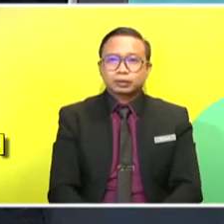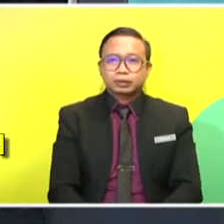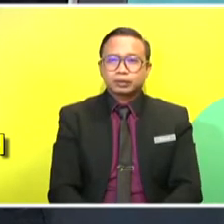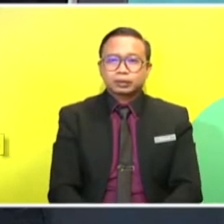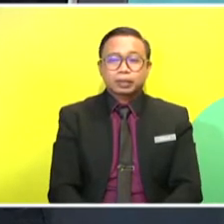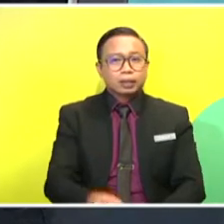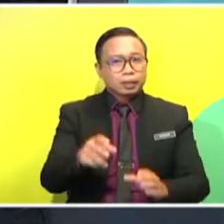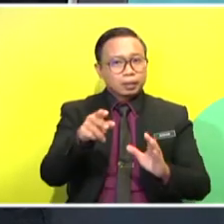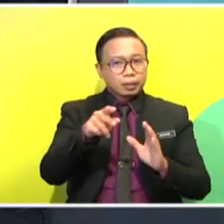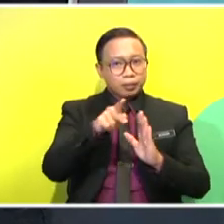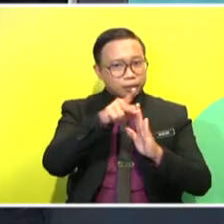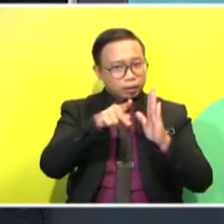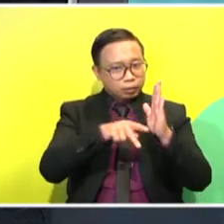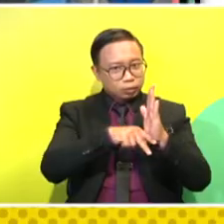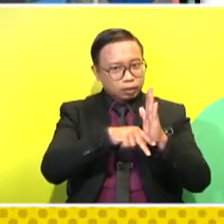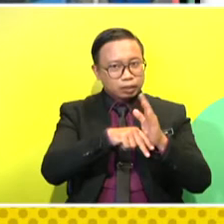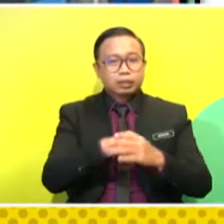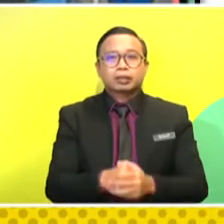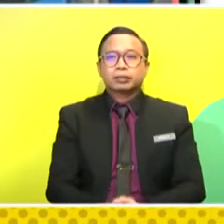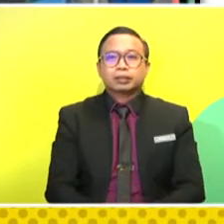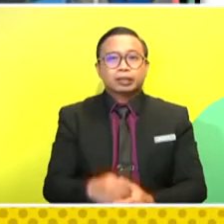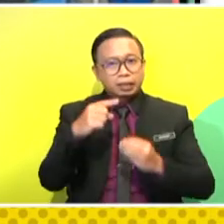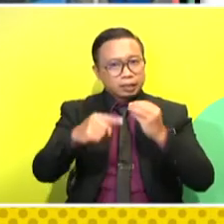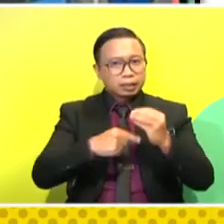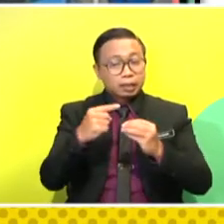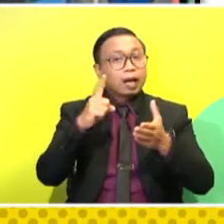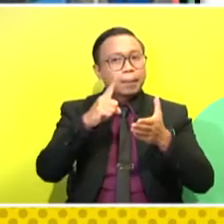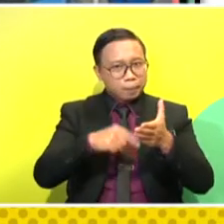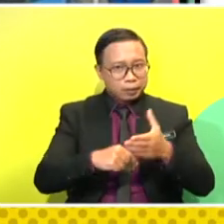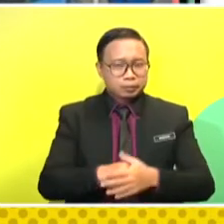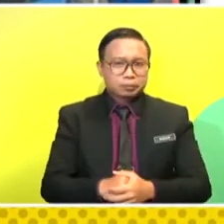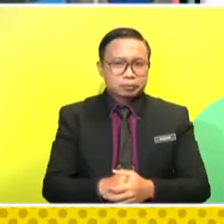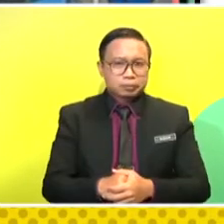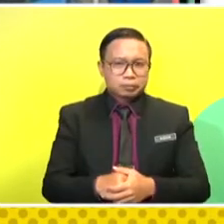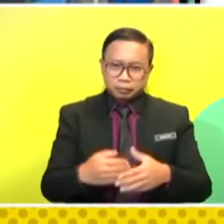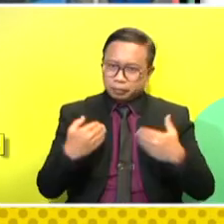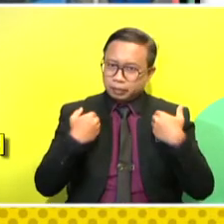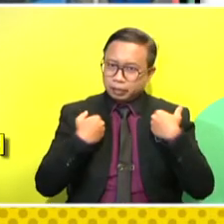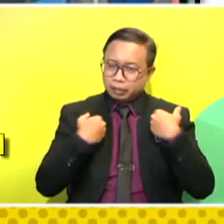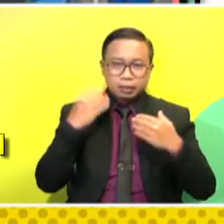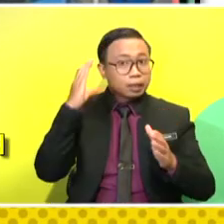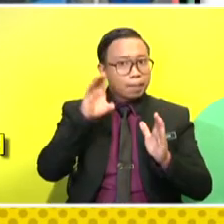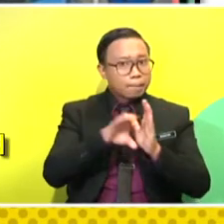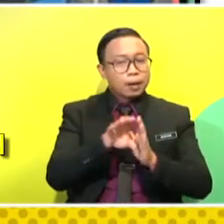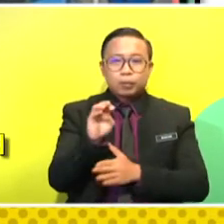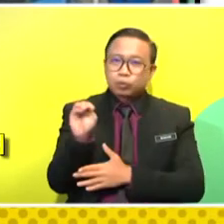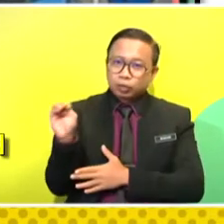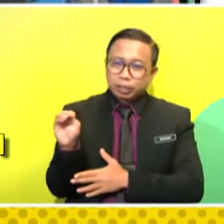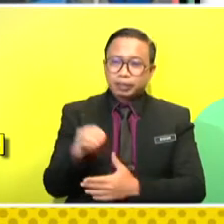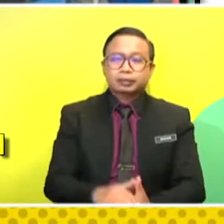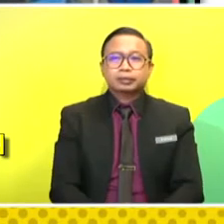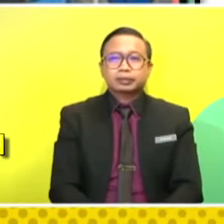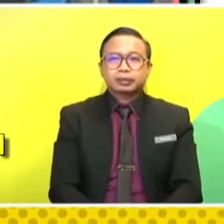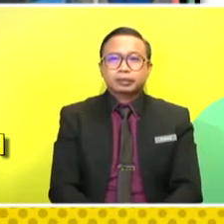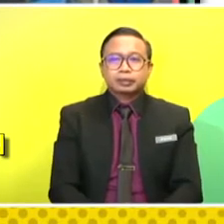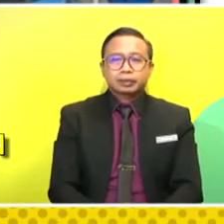peraturan berkaitan tentang saya nampak ada gambar murid di dalam makmal komputer. Betul. Mereka